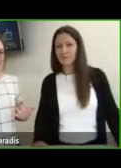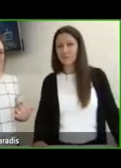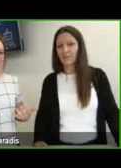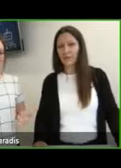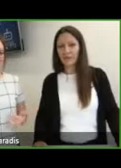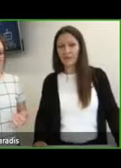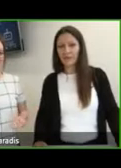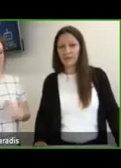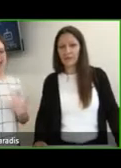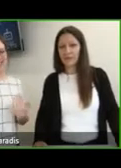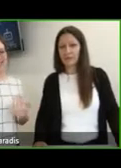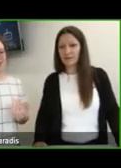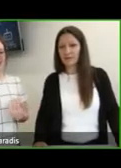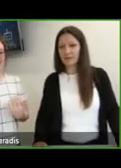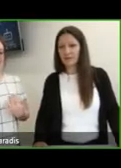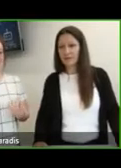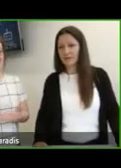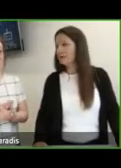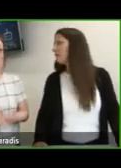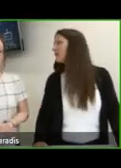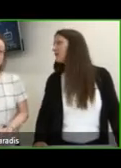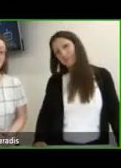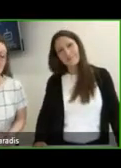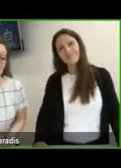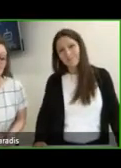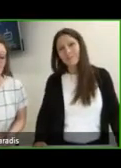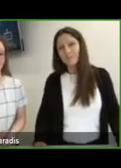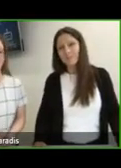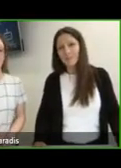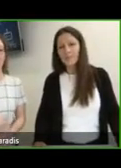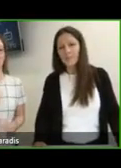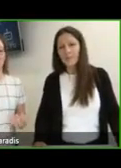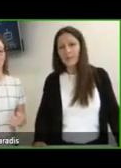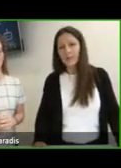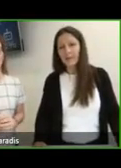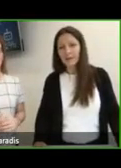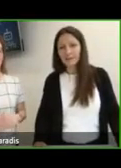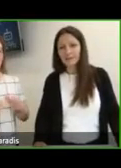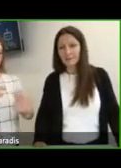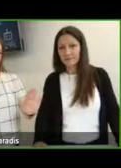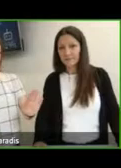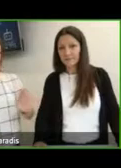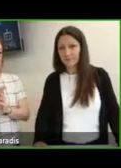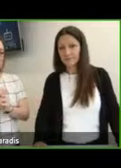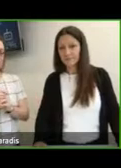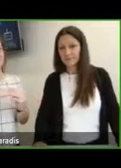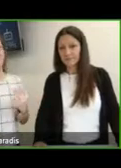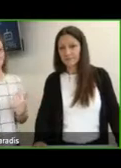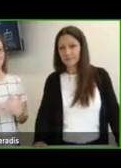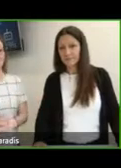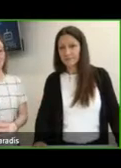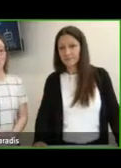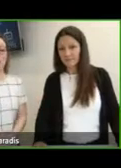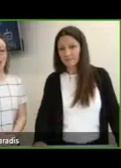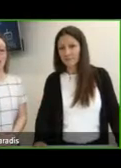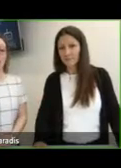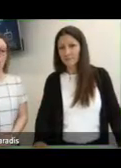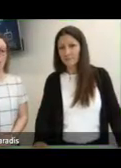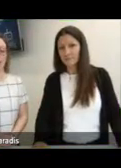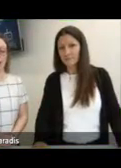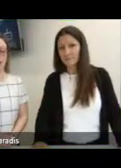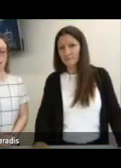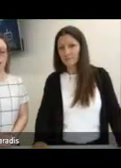en fait, l'image est comme réelle, mais c'est le contexte, en fait, qui est complètement, qui distorsionne la